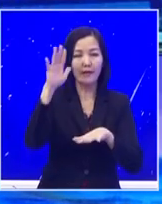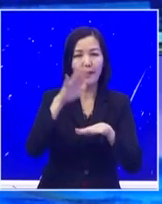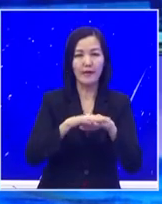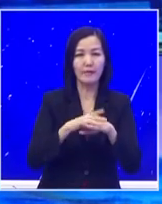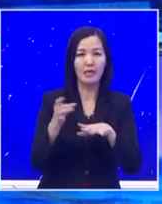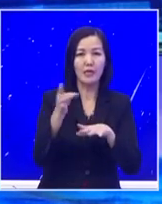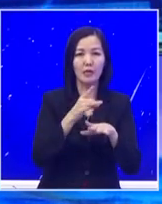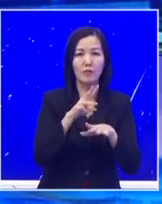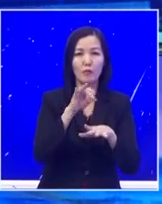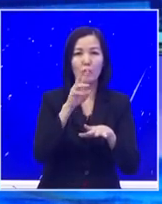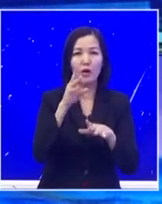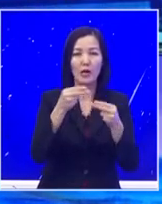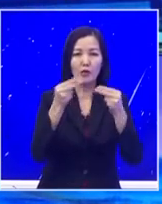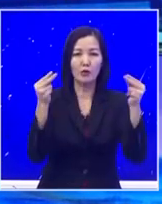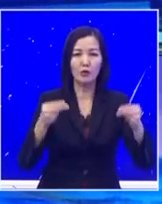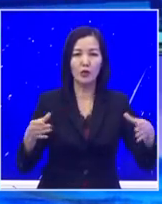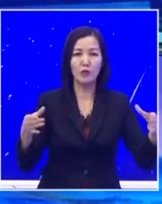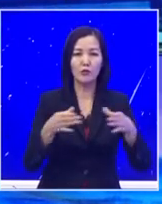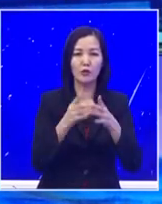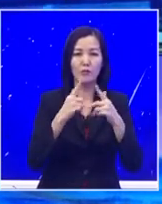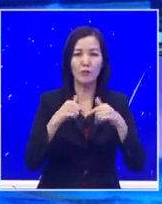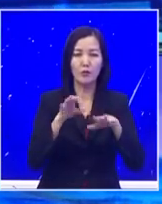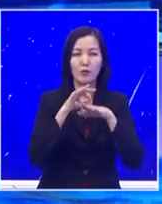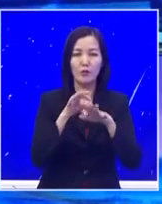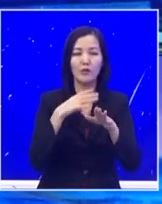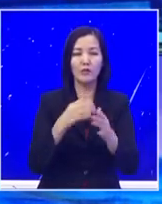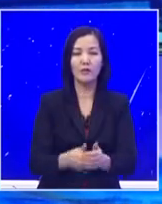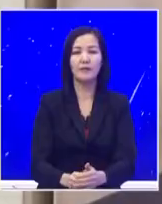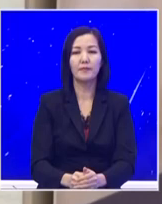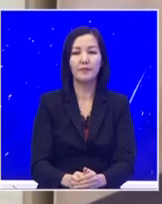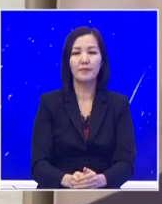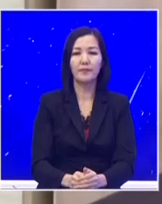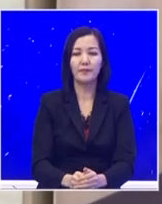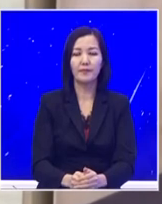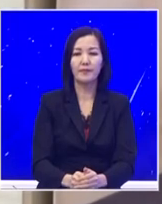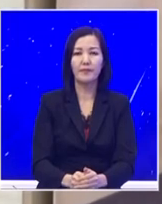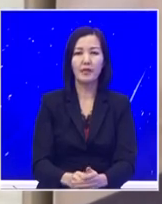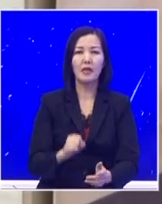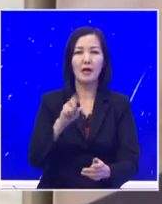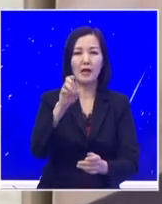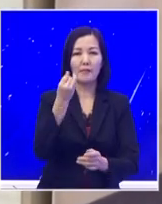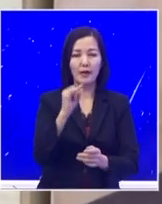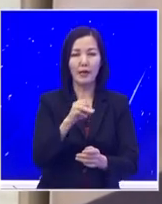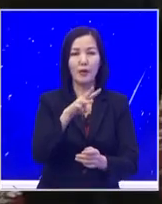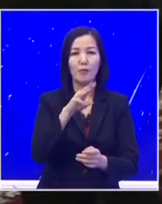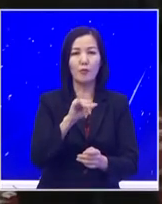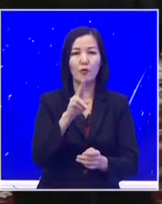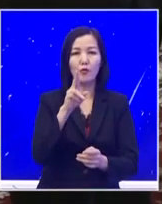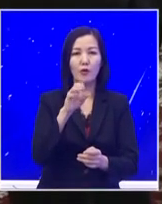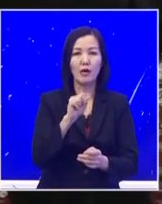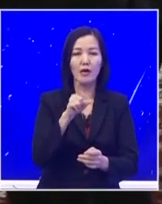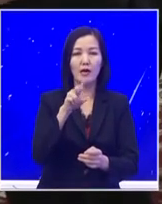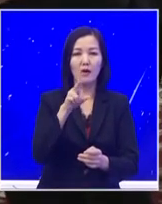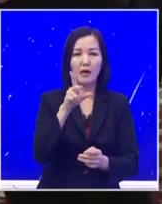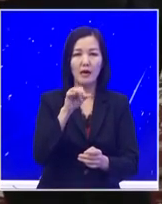республикалық Мұқағали журналы ұжымы мұрындық болды. Абай мен Мұқағали бұл қос алыпты